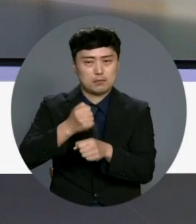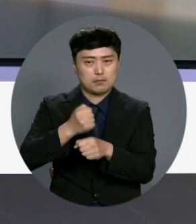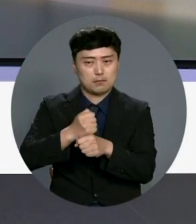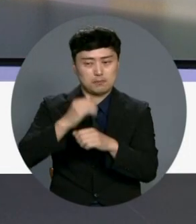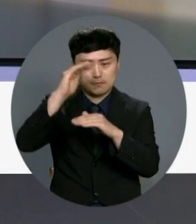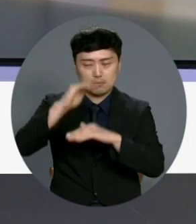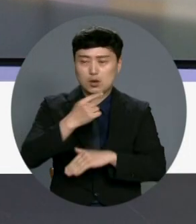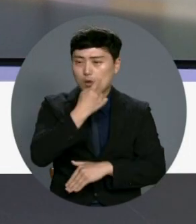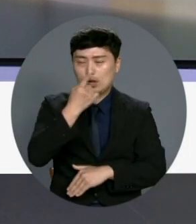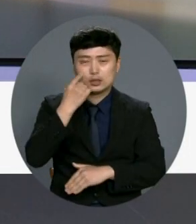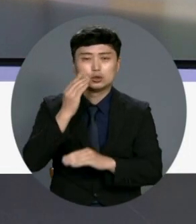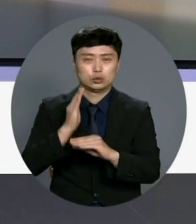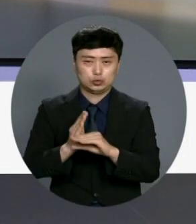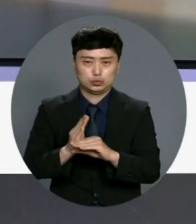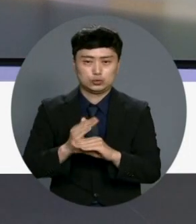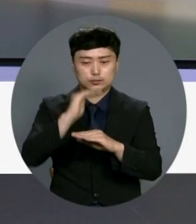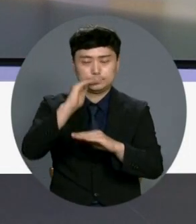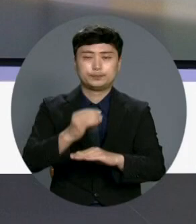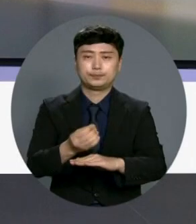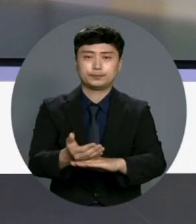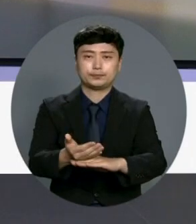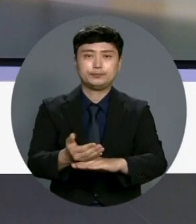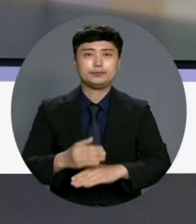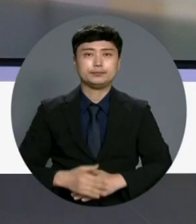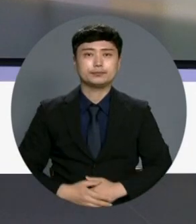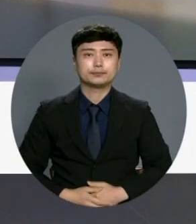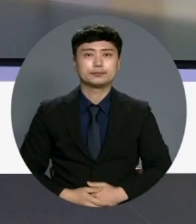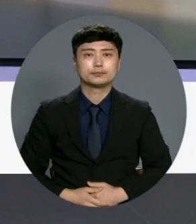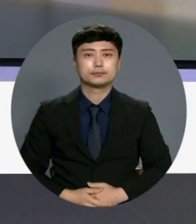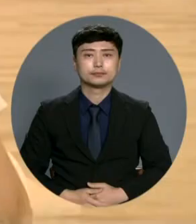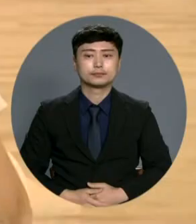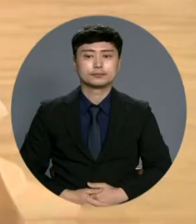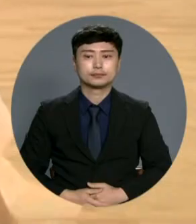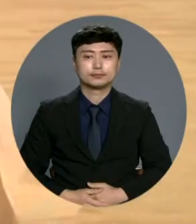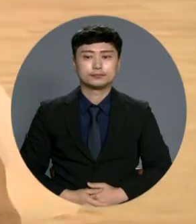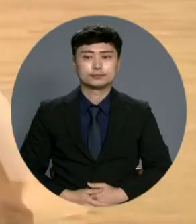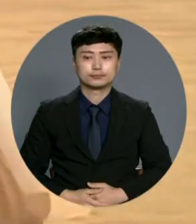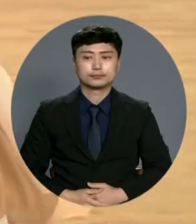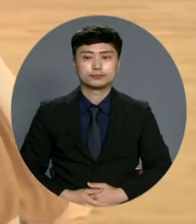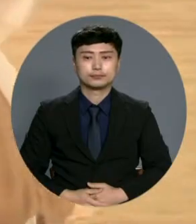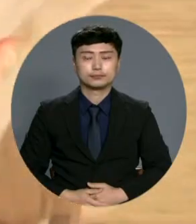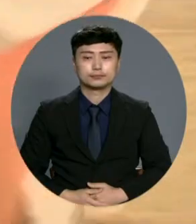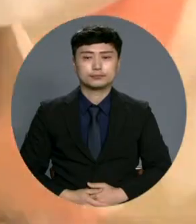진상 파악에 나섰습니다. 이상원 기자가 보도합니다.